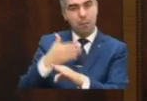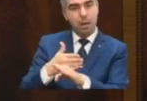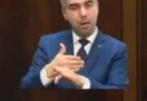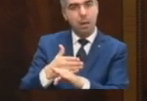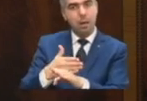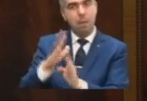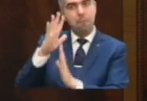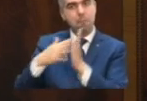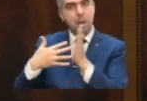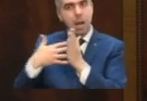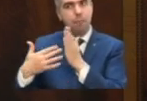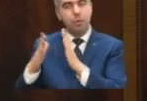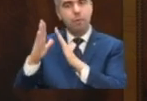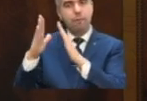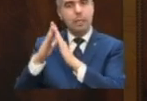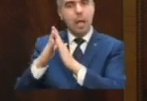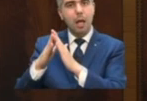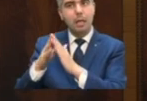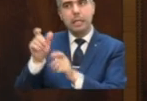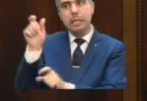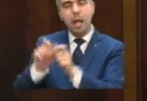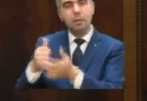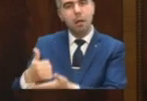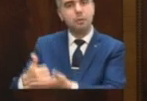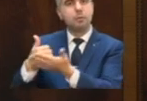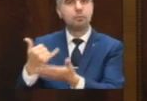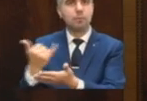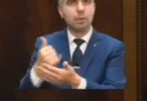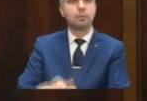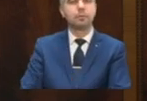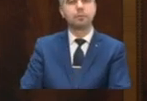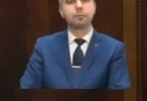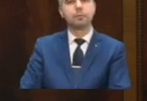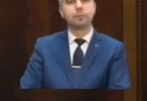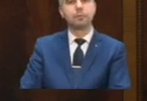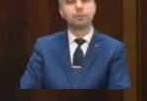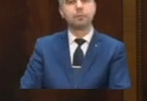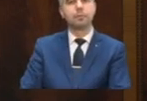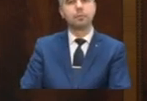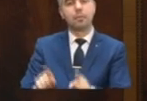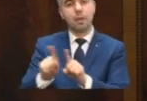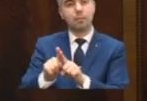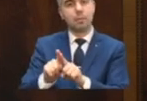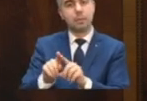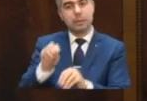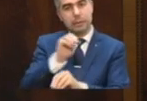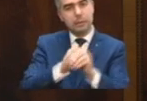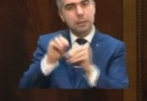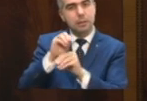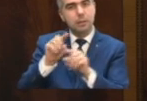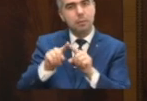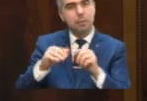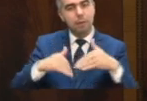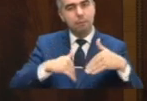السكنية الناجحة الموجهة لهذه الظاهرة. ثم أتي إلى التأهيل الحضري للأحياء الغير